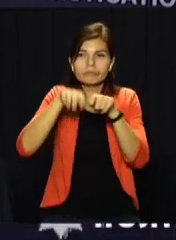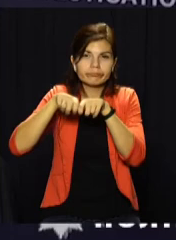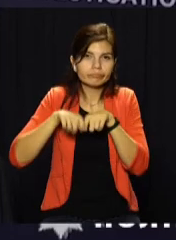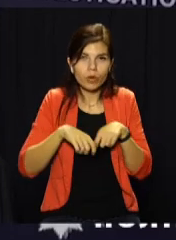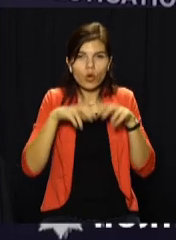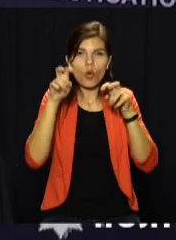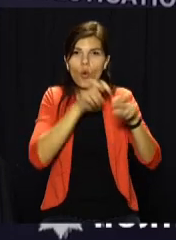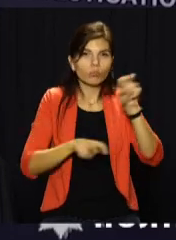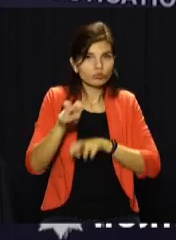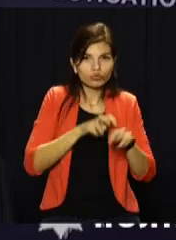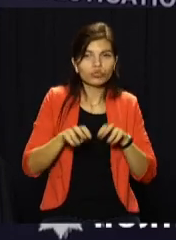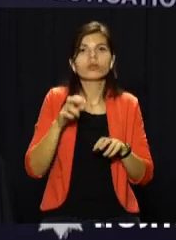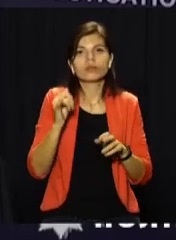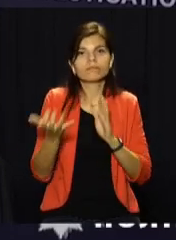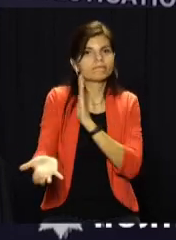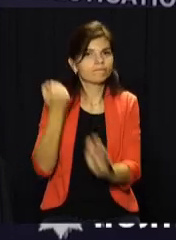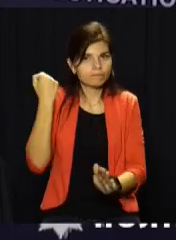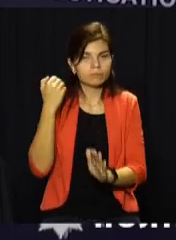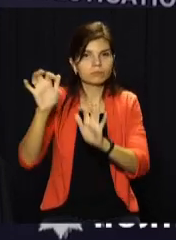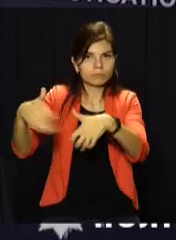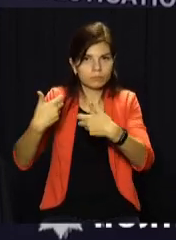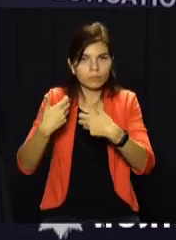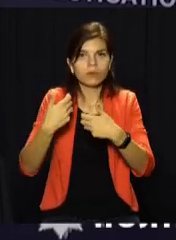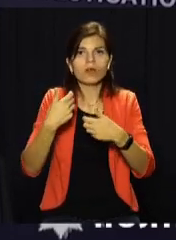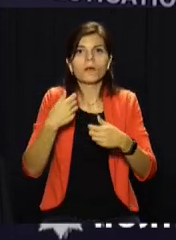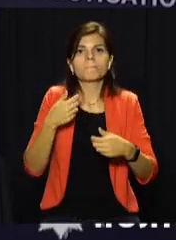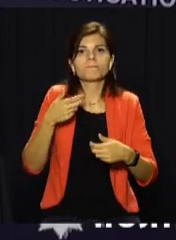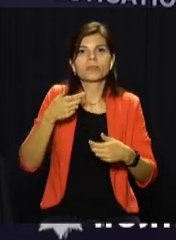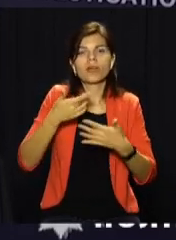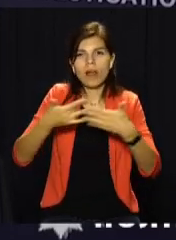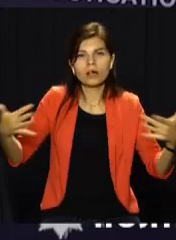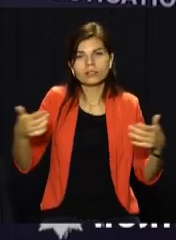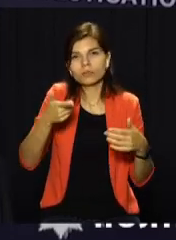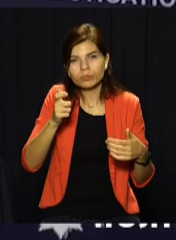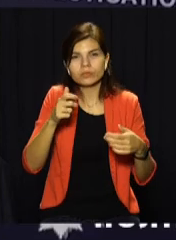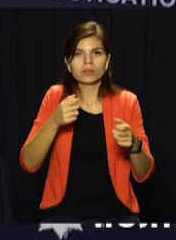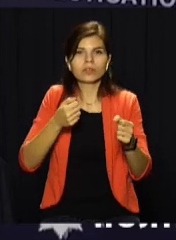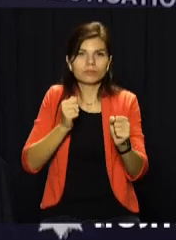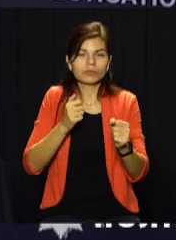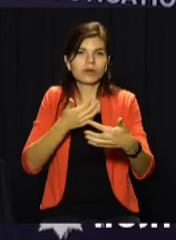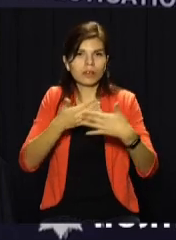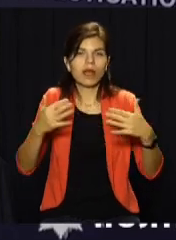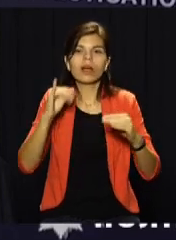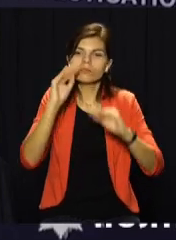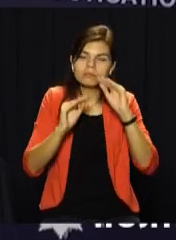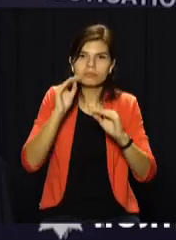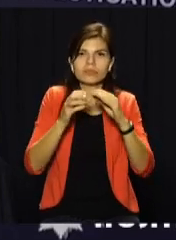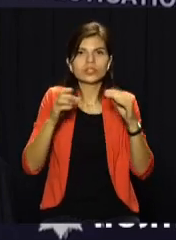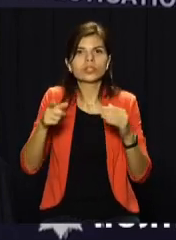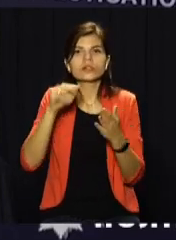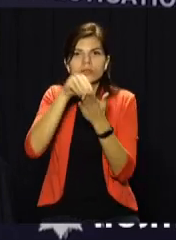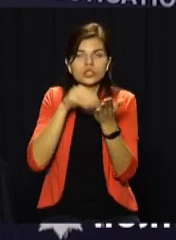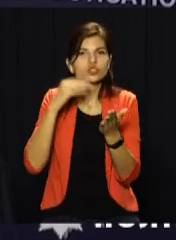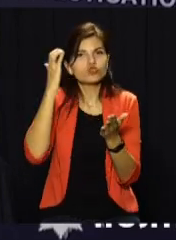санкціоновані обшуки та вилучили бойову зброю, перероблену зброю, окремі елементи для її виготовлення, чорнові